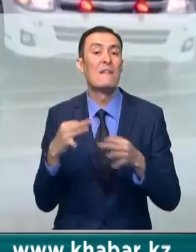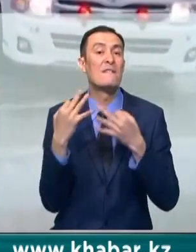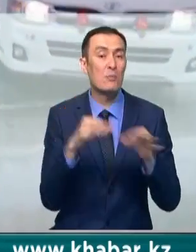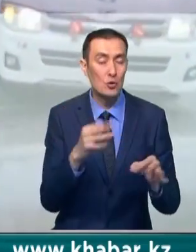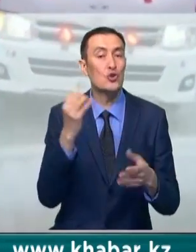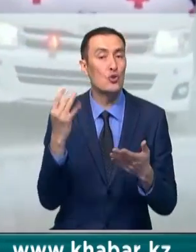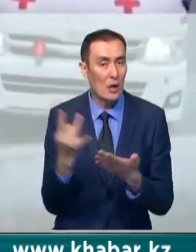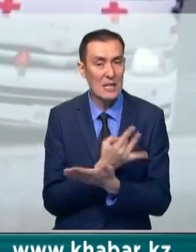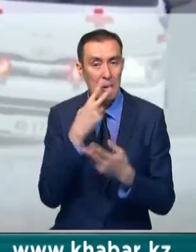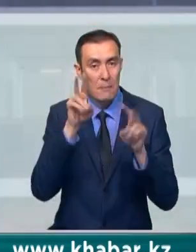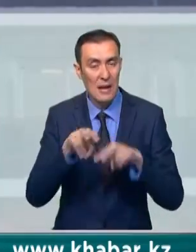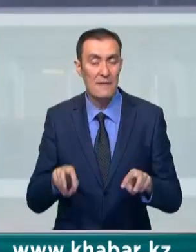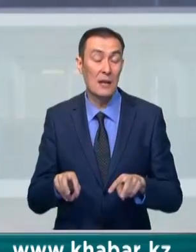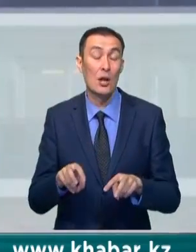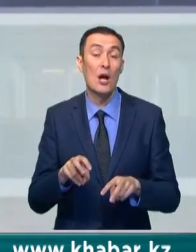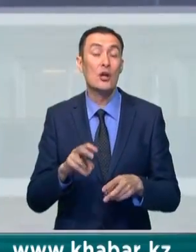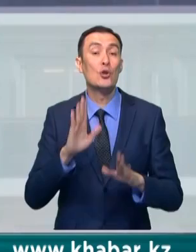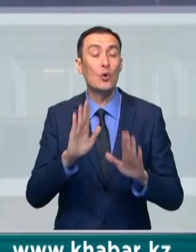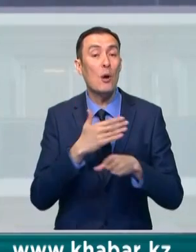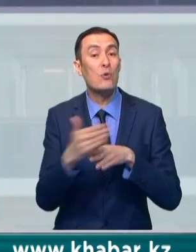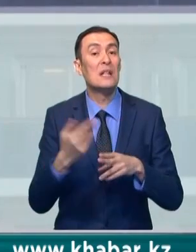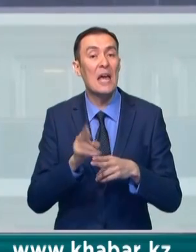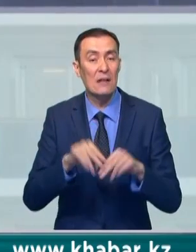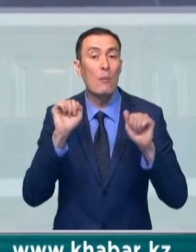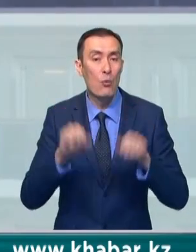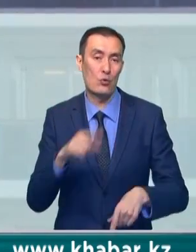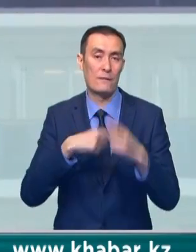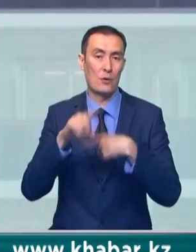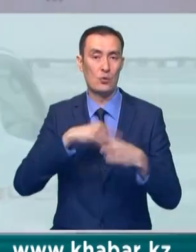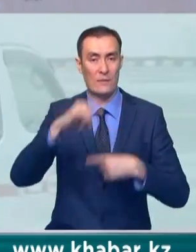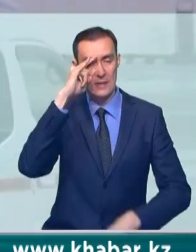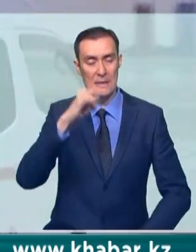еще раз проверят уже на суше. И только после этого они смогут вернуться в Казахстан.